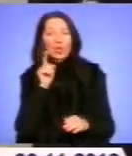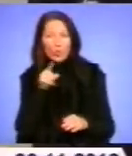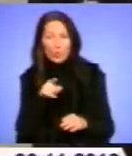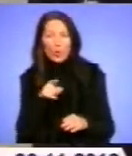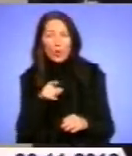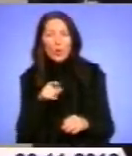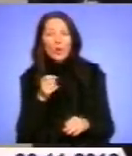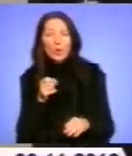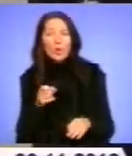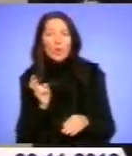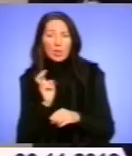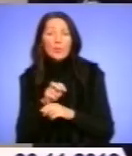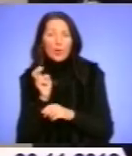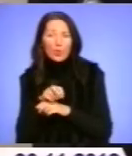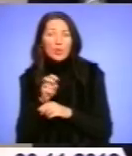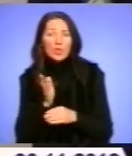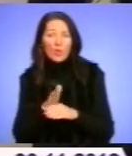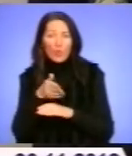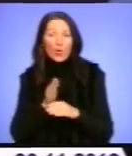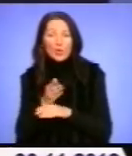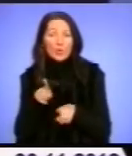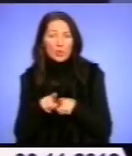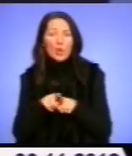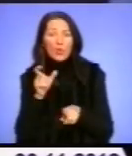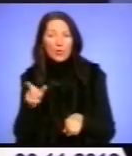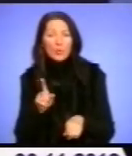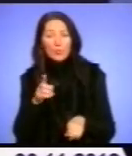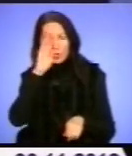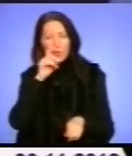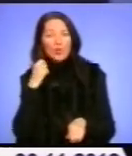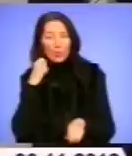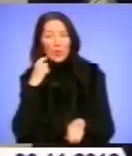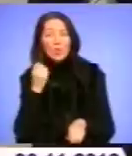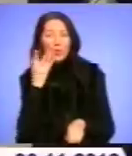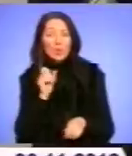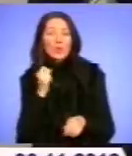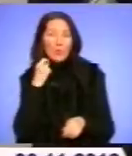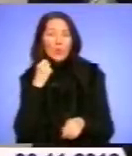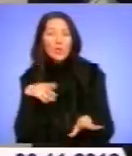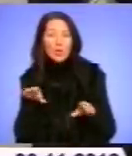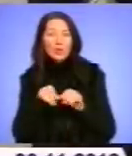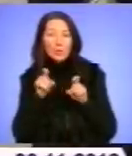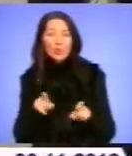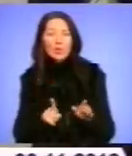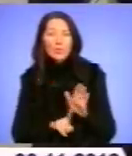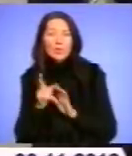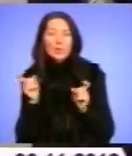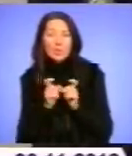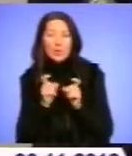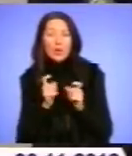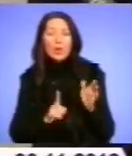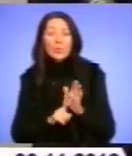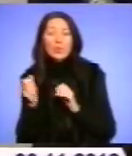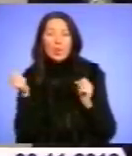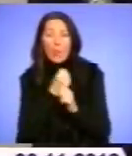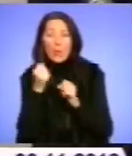які разом розпивали з ним спиртне. В ході розпиття спиртного виникла суперечка суперечка з одним з гостей власником будинку, в ході якої вони почали бити між